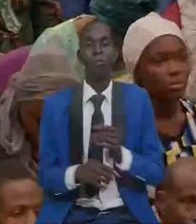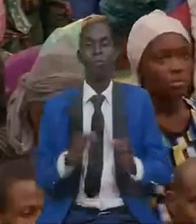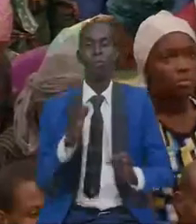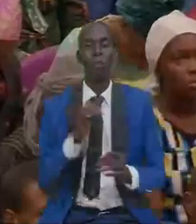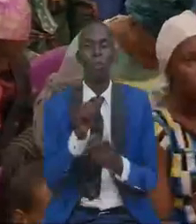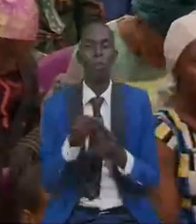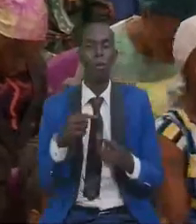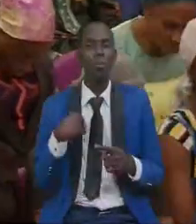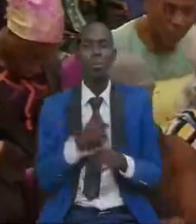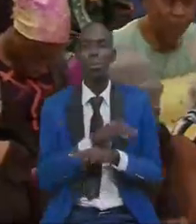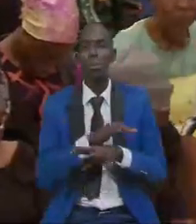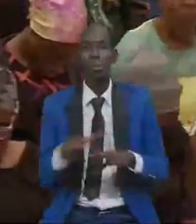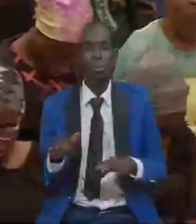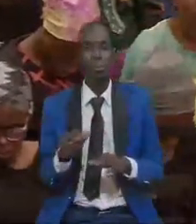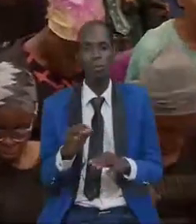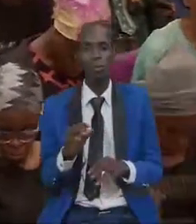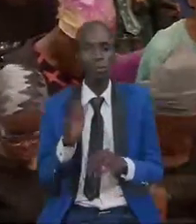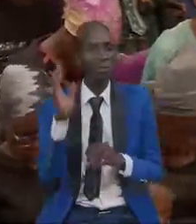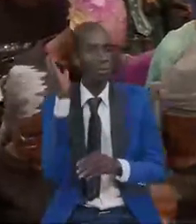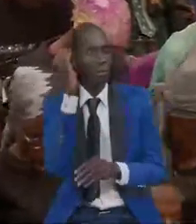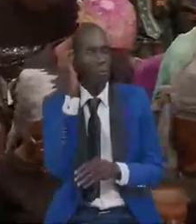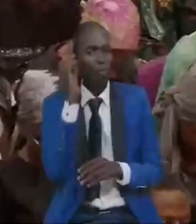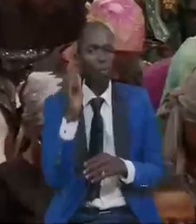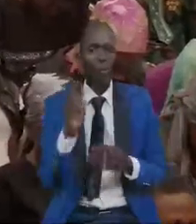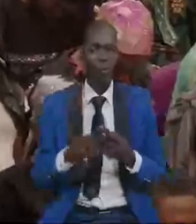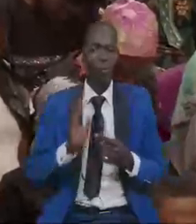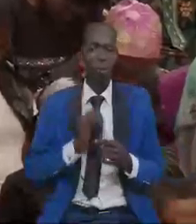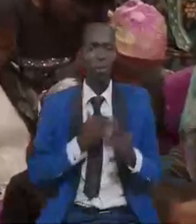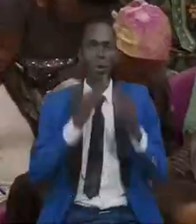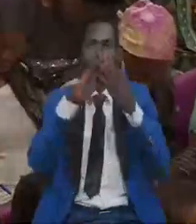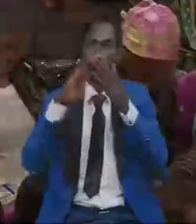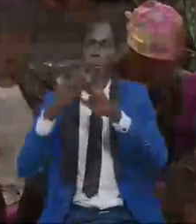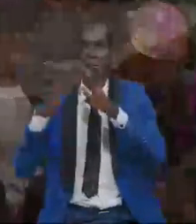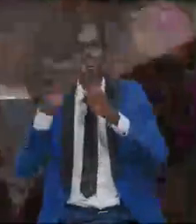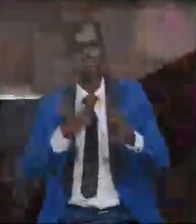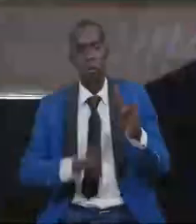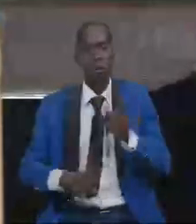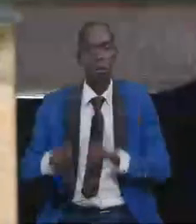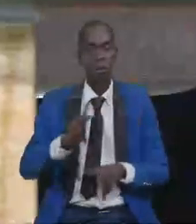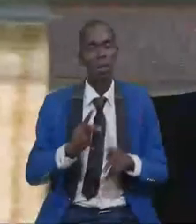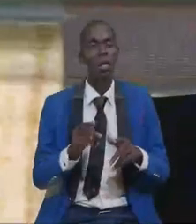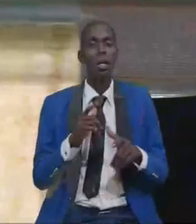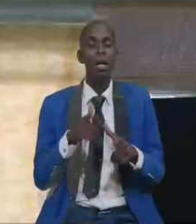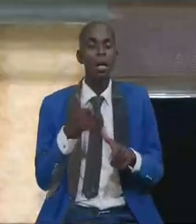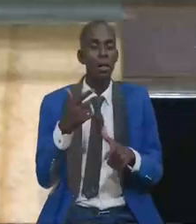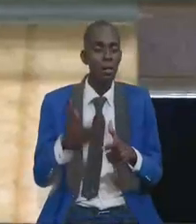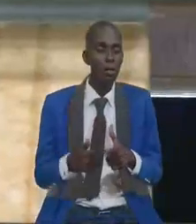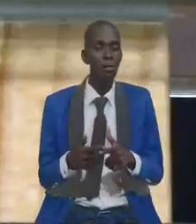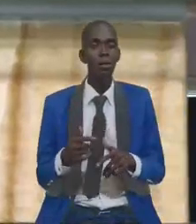pas notre communauté, les voisins, le conseil des gens, finalement, si nous continuons,